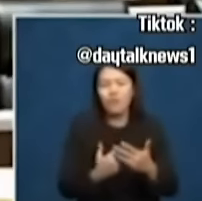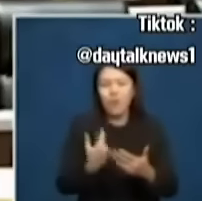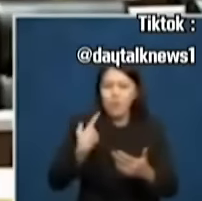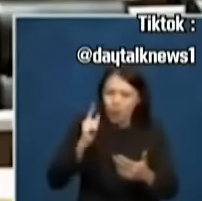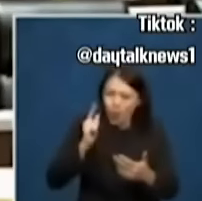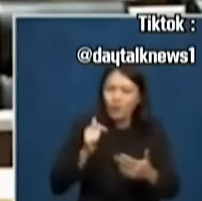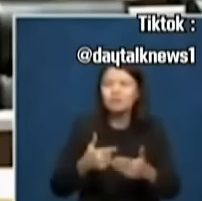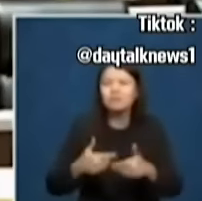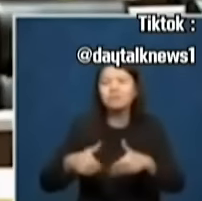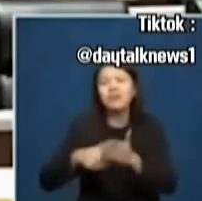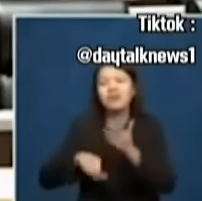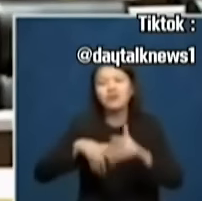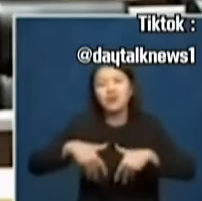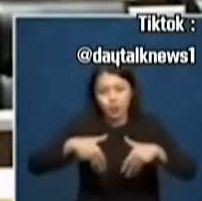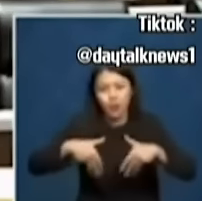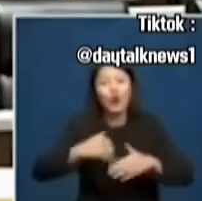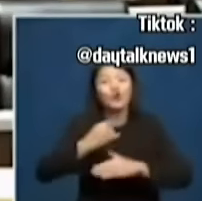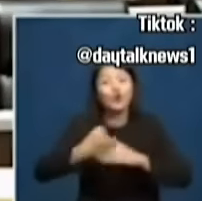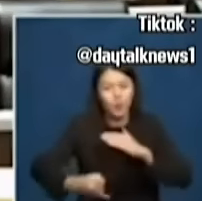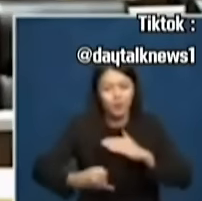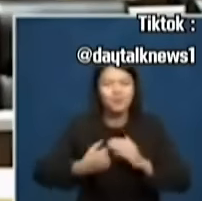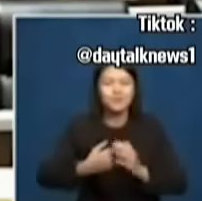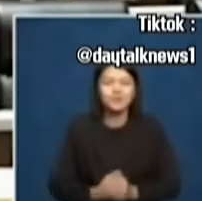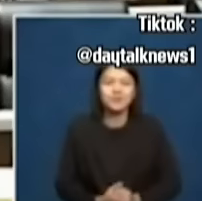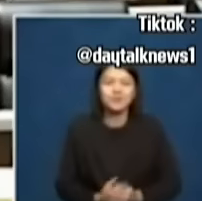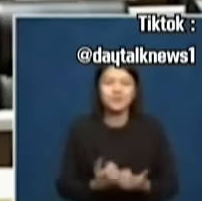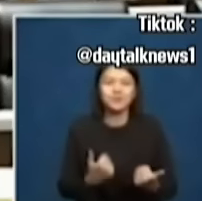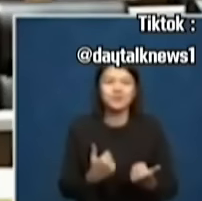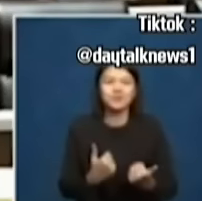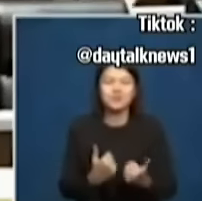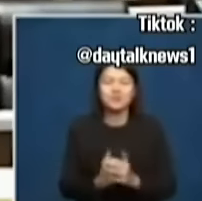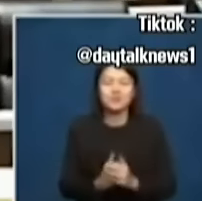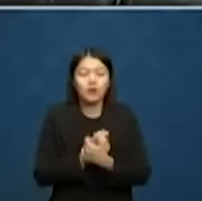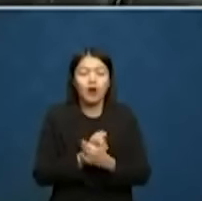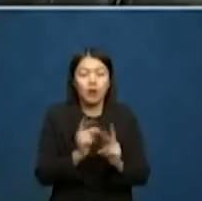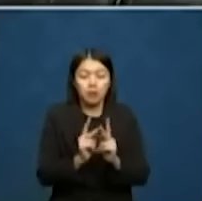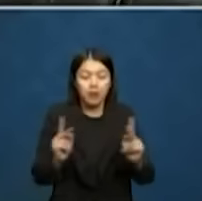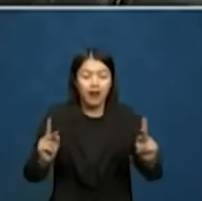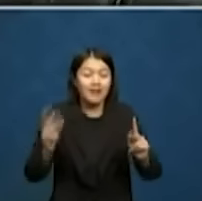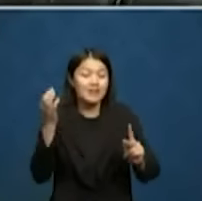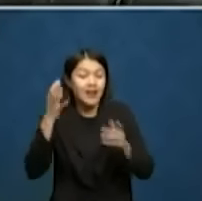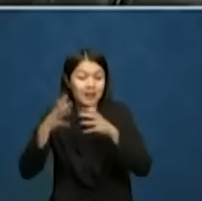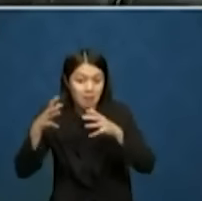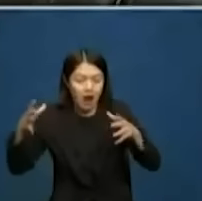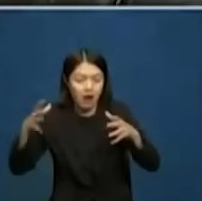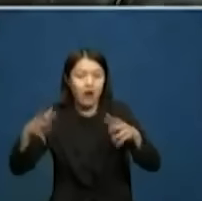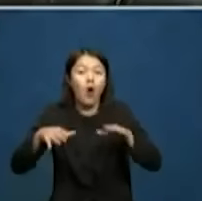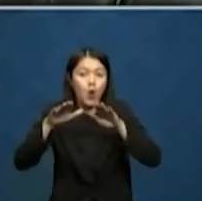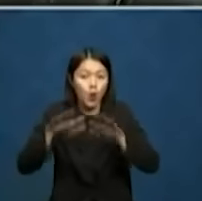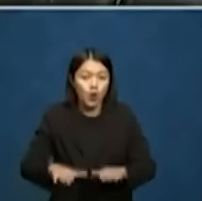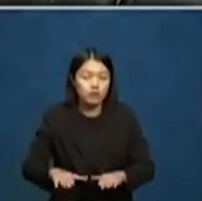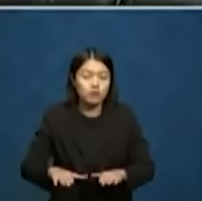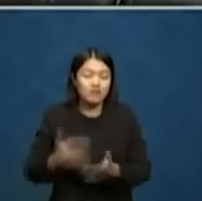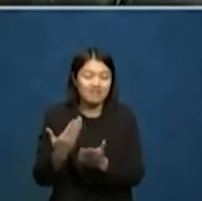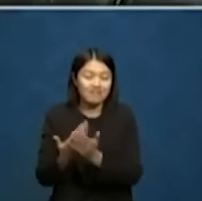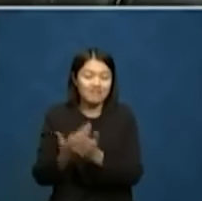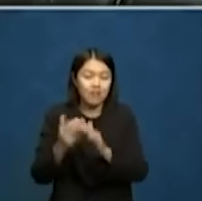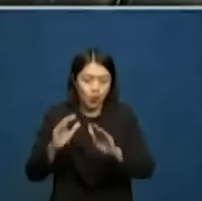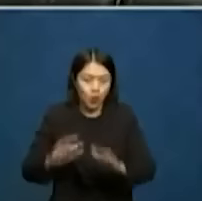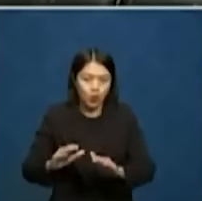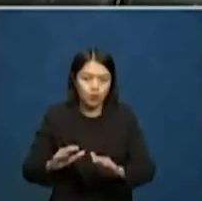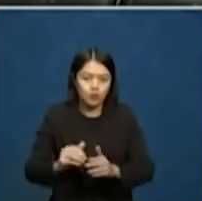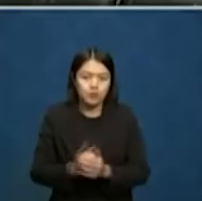ายที่เนื้อหาเนี่ยหนึ่งผิดไปเลยนะผิดข้อมูลไปและสองอ่านผิดอ่านถูกนะ